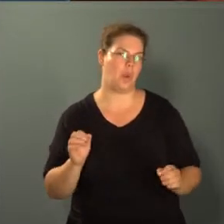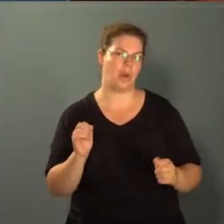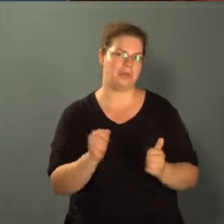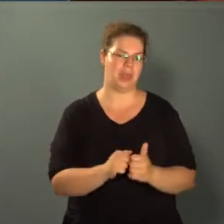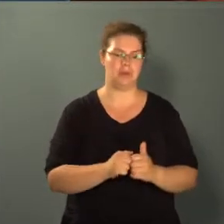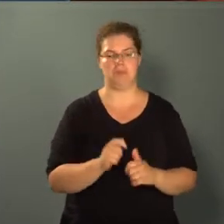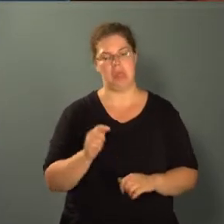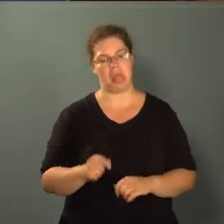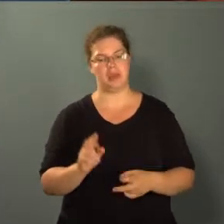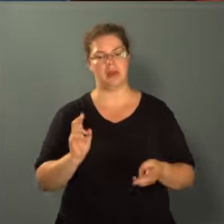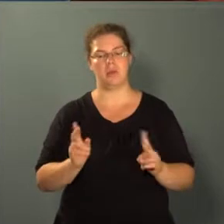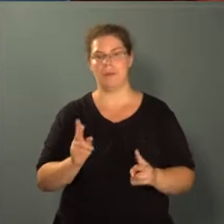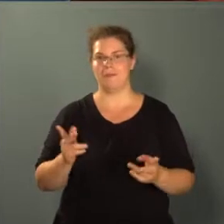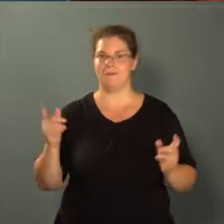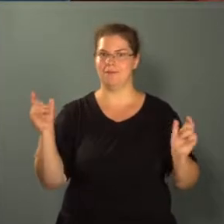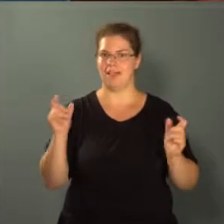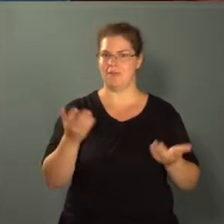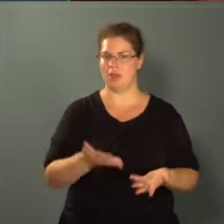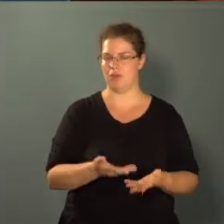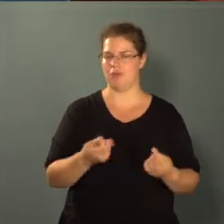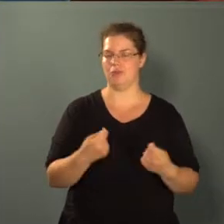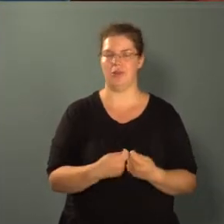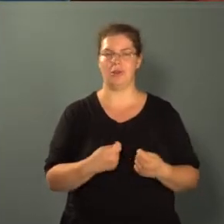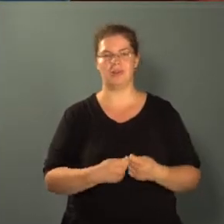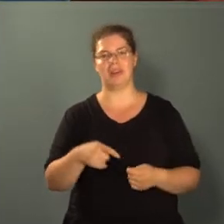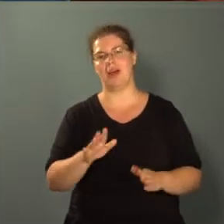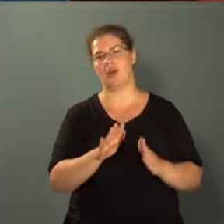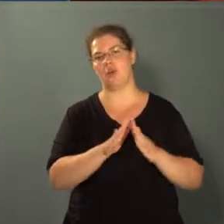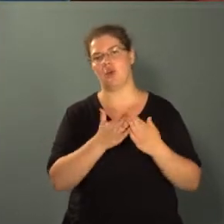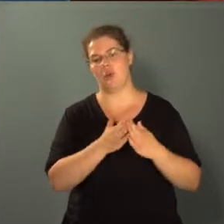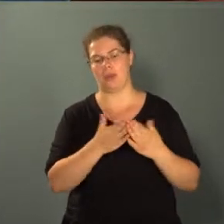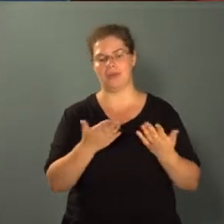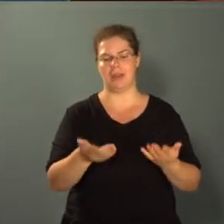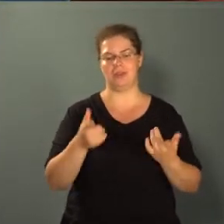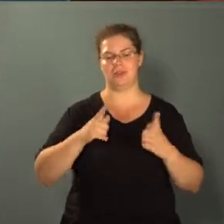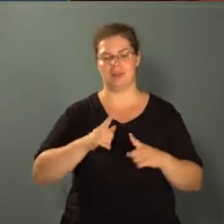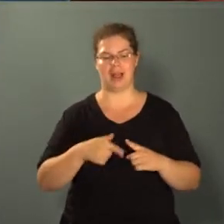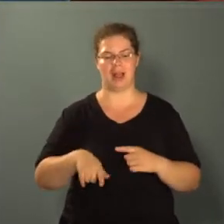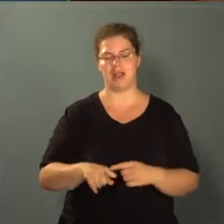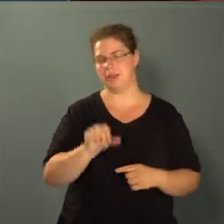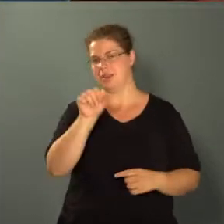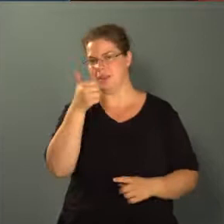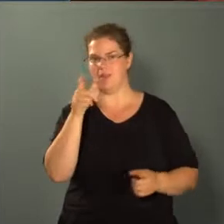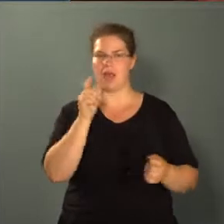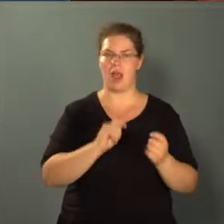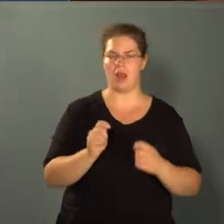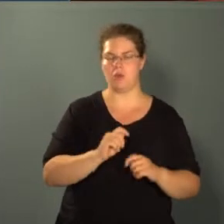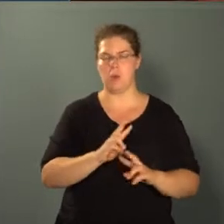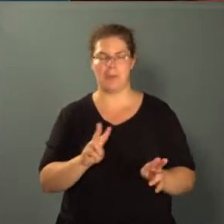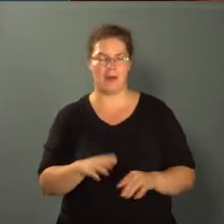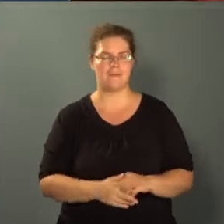dátum arra, hogy felavassuk közösen a könyves megállónkat. Neve